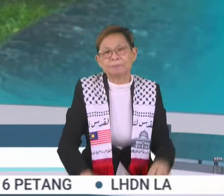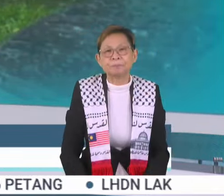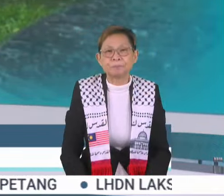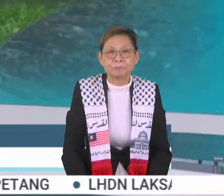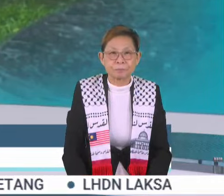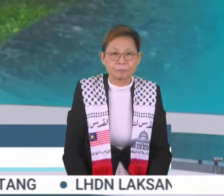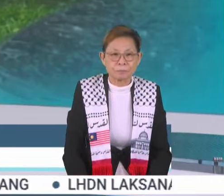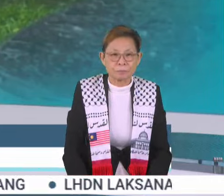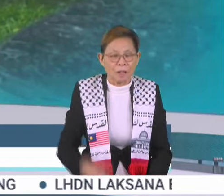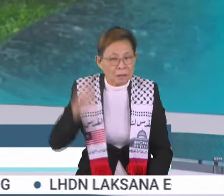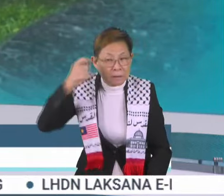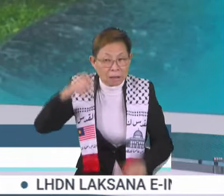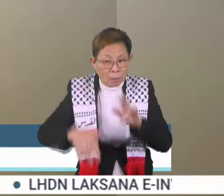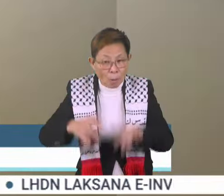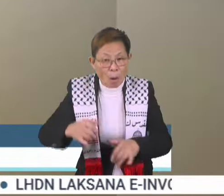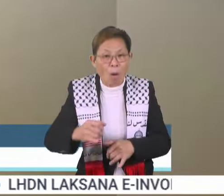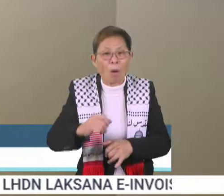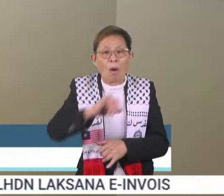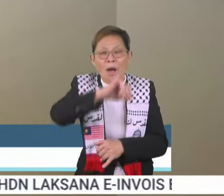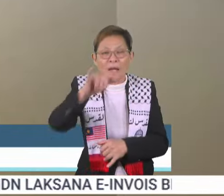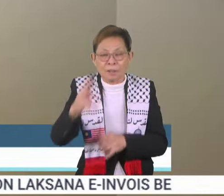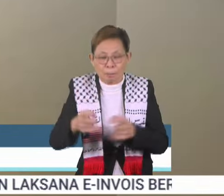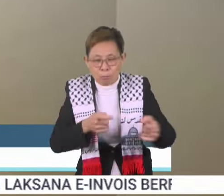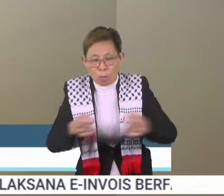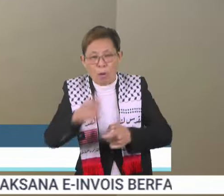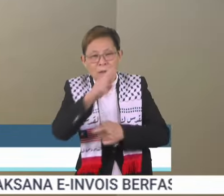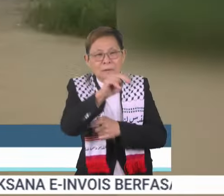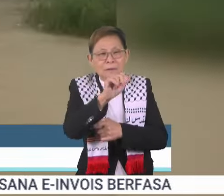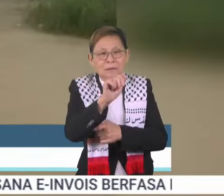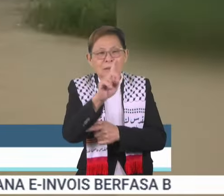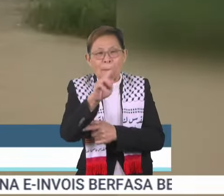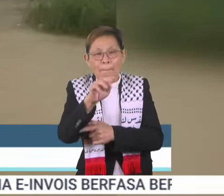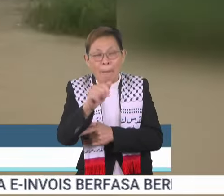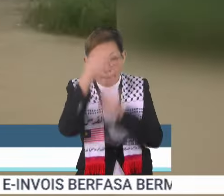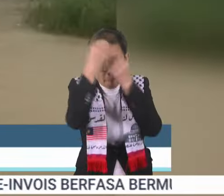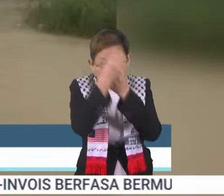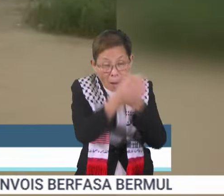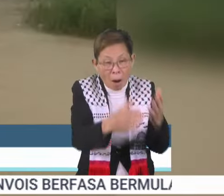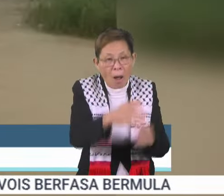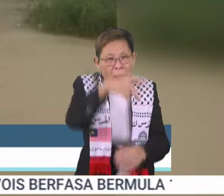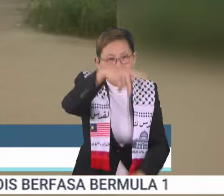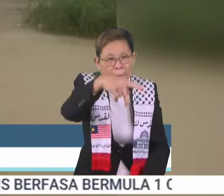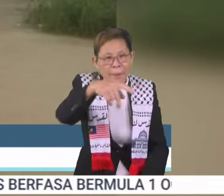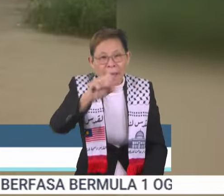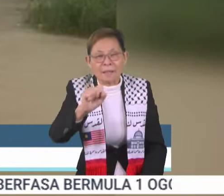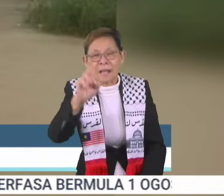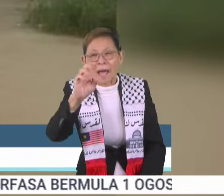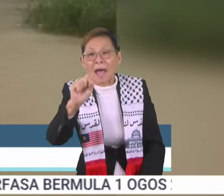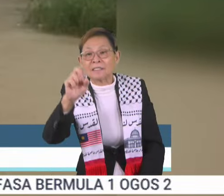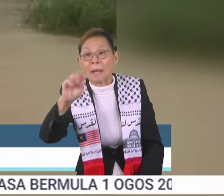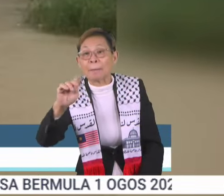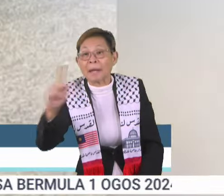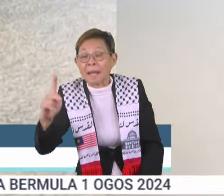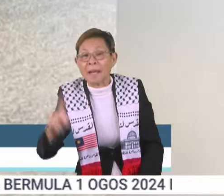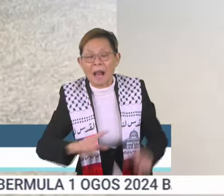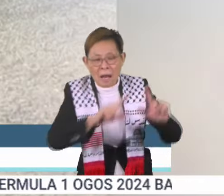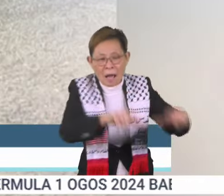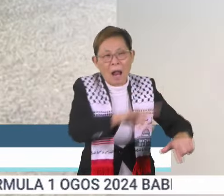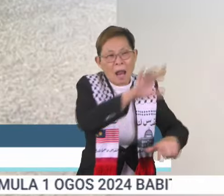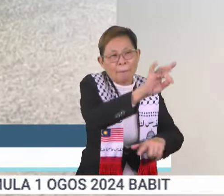PPS. Sekretariat Jawatankuasa Pengurusan Bencana Negeri memaklumkan PPS SMK Hir Johari menempatkan